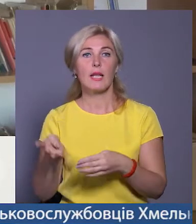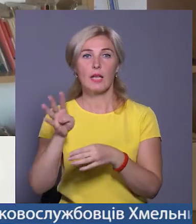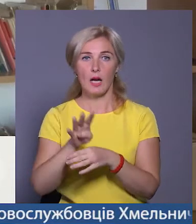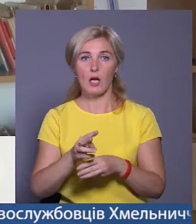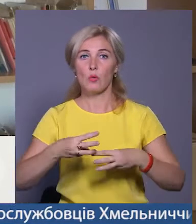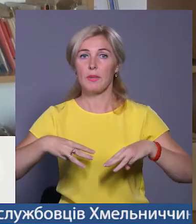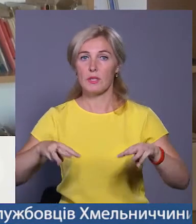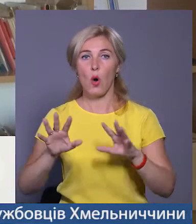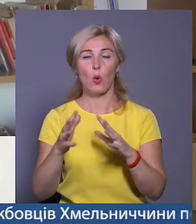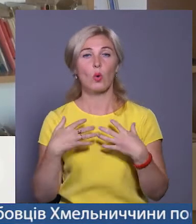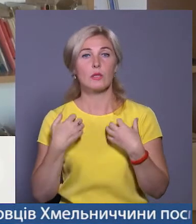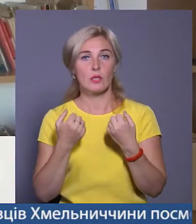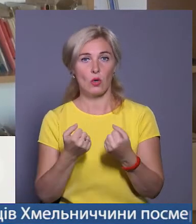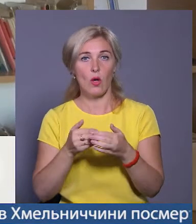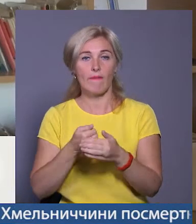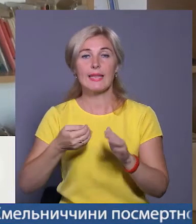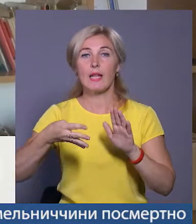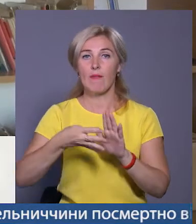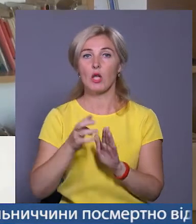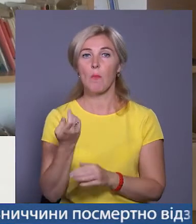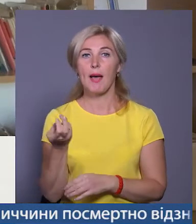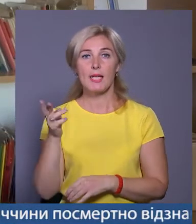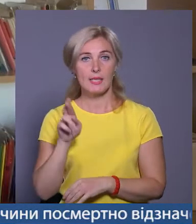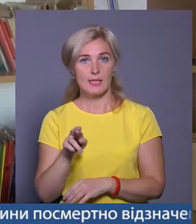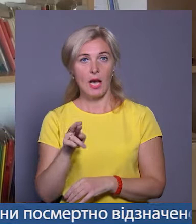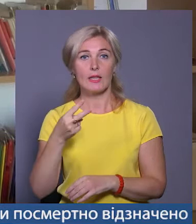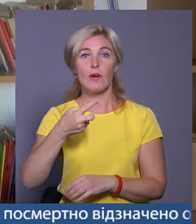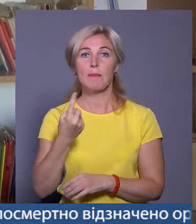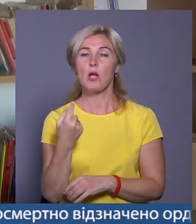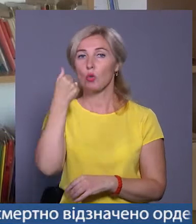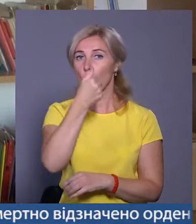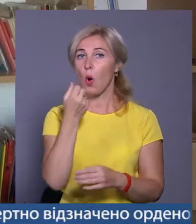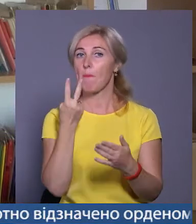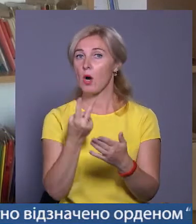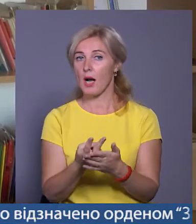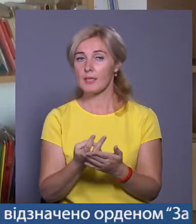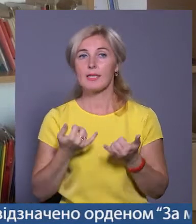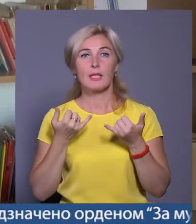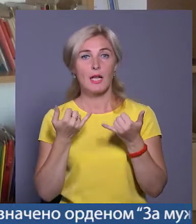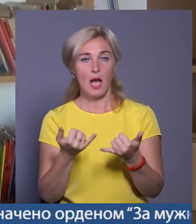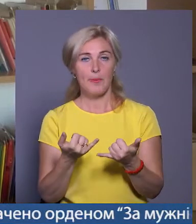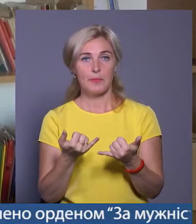охорони здоров'я від 9 березня 2021 року, показані для